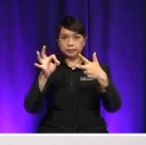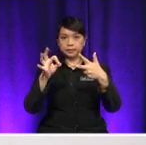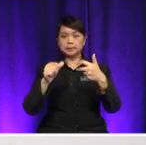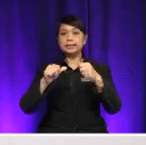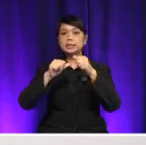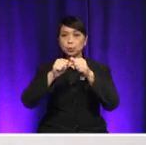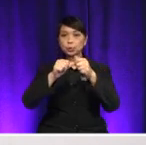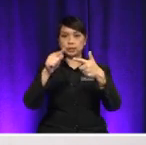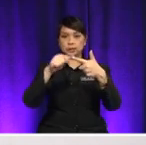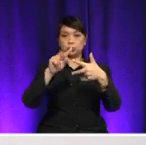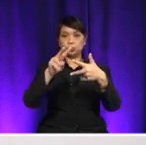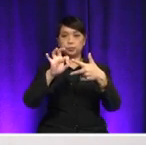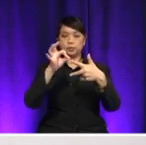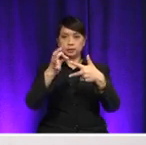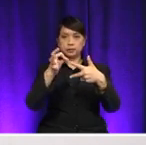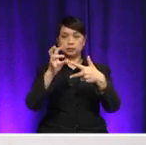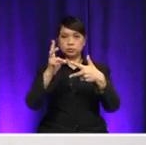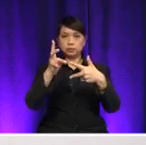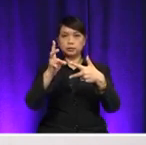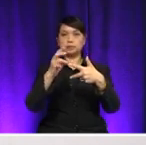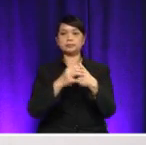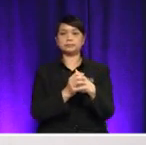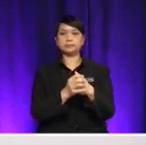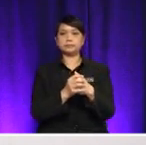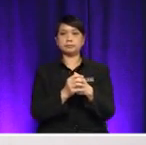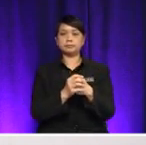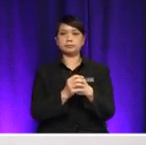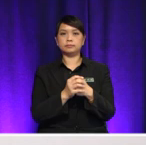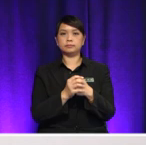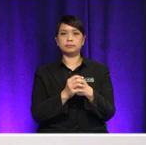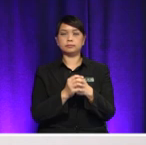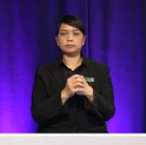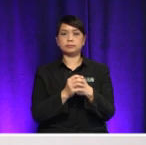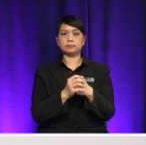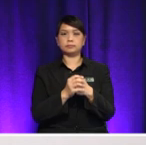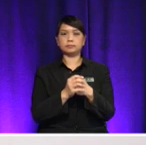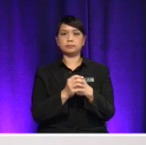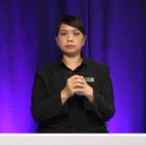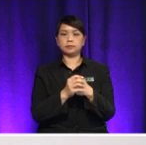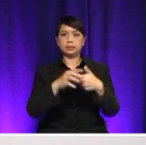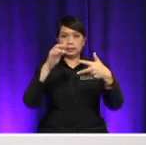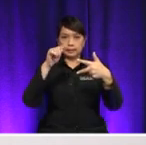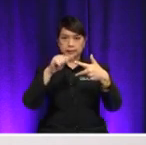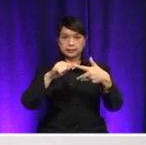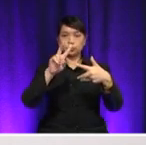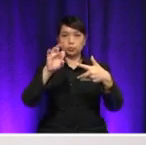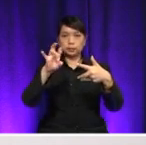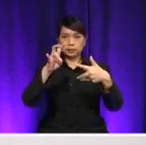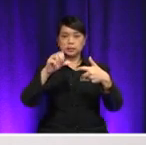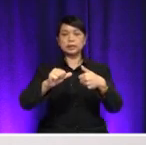dan yang bawah itu pula 145 adalah indeks jualan majalah pada tahun 2017 berasaskan tahun 2018